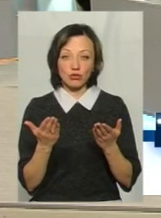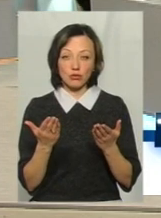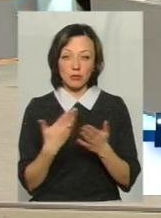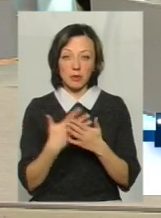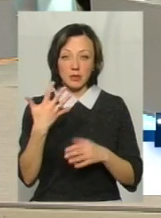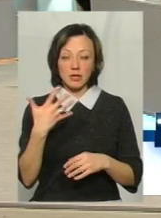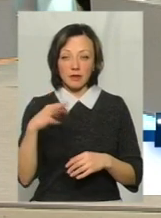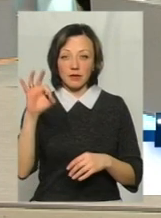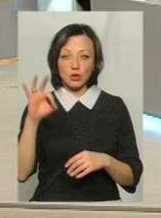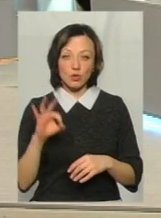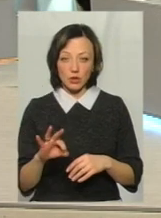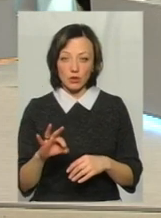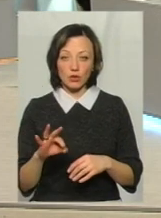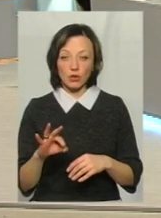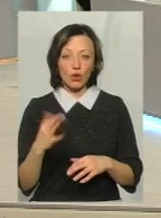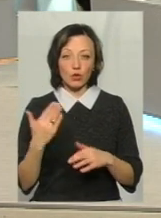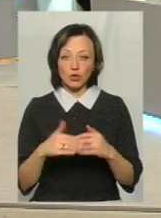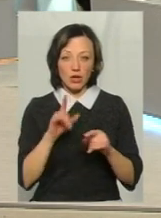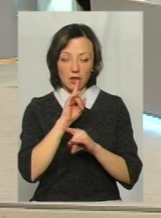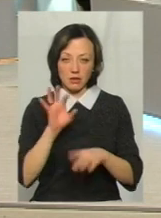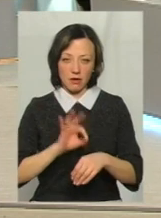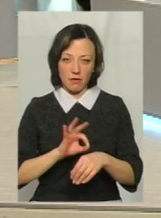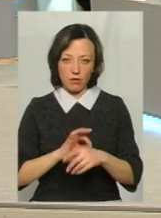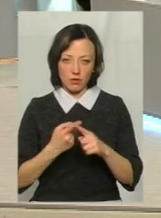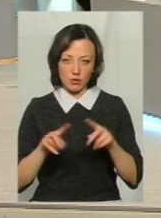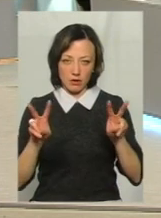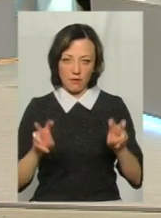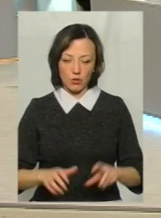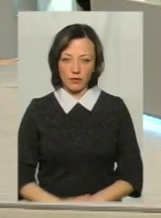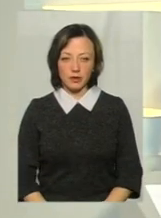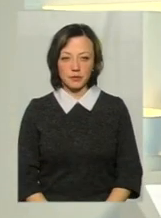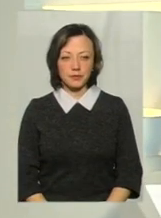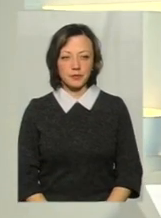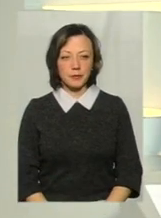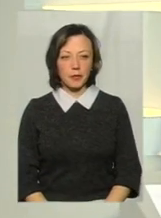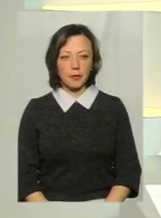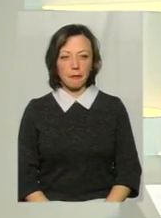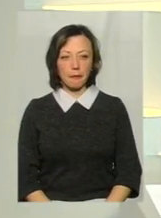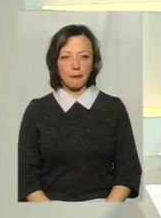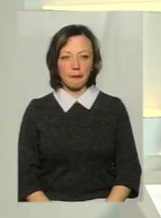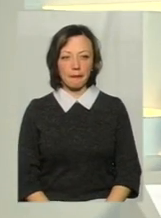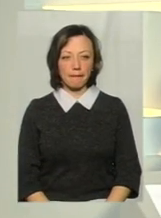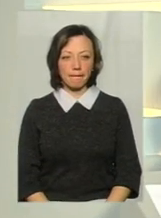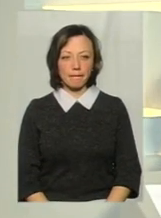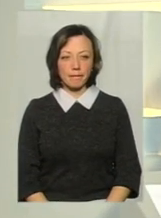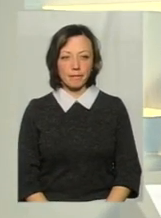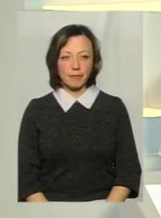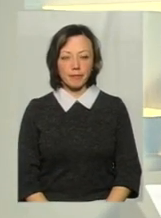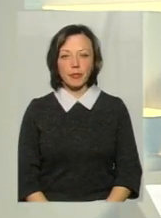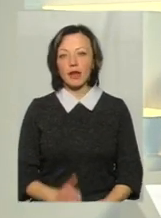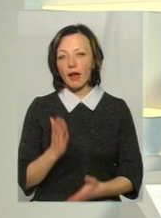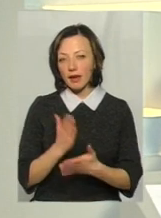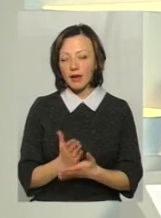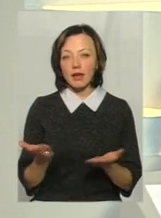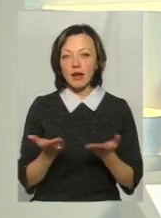Приблизно 50% вже і не захворюють на це захворювання. Я зрозумів. А є якась, я не знаю, ну, можливо, все ж таки статистика,